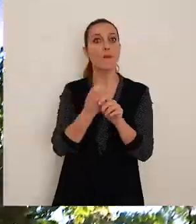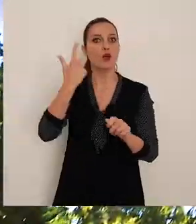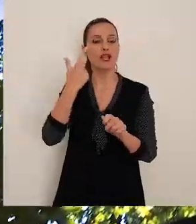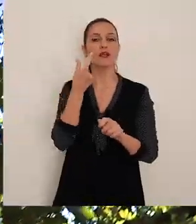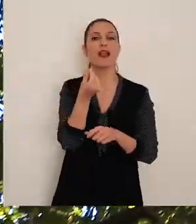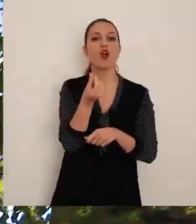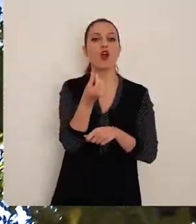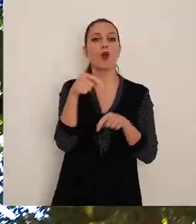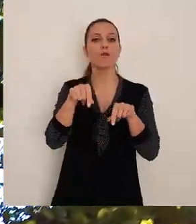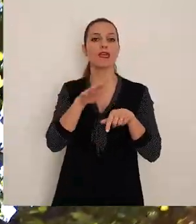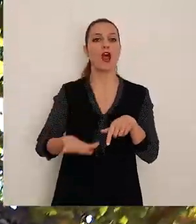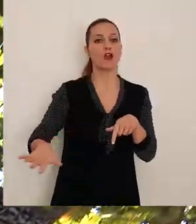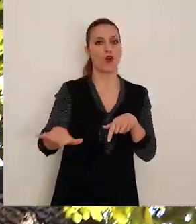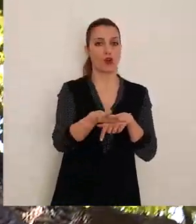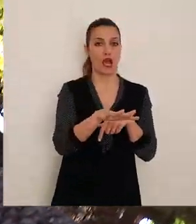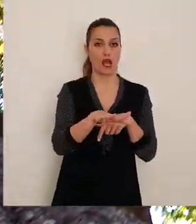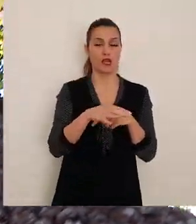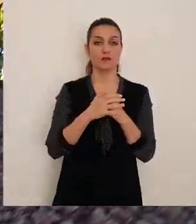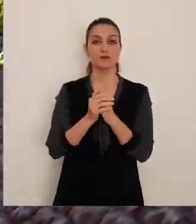aveva nell'economia locale.